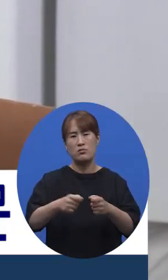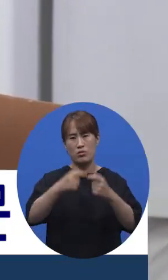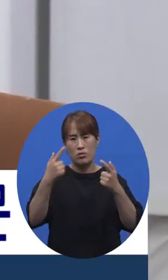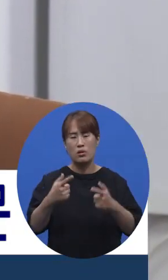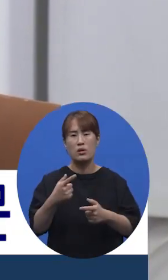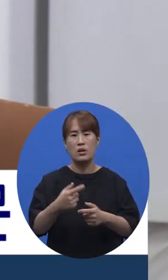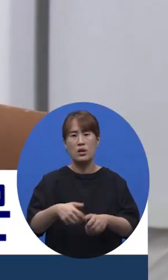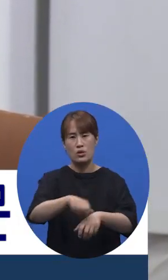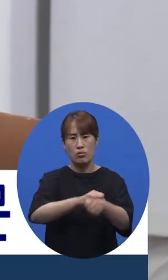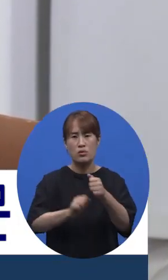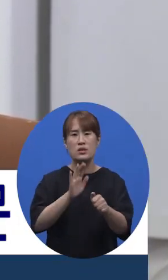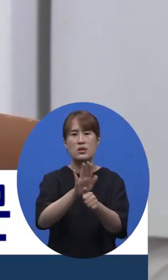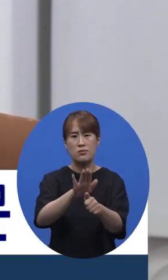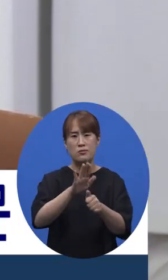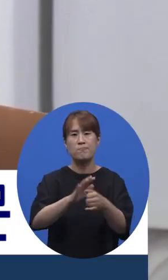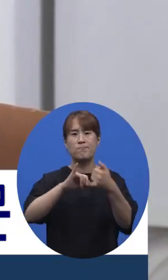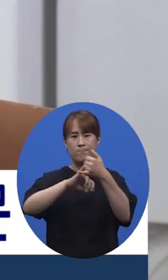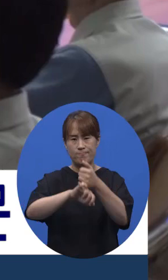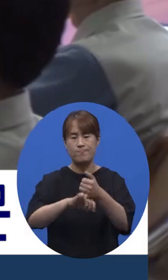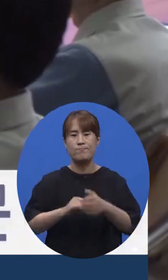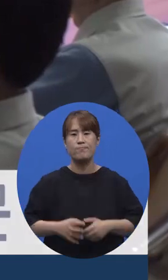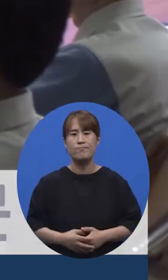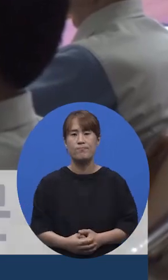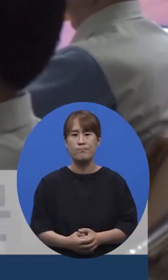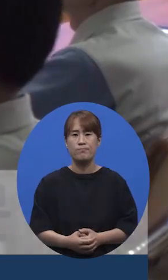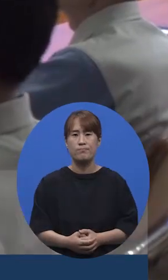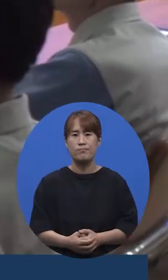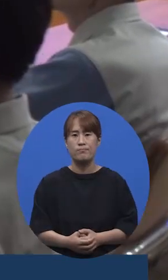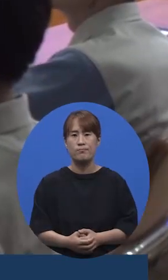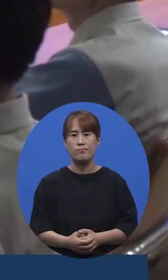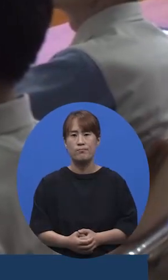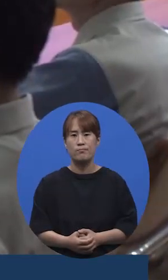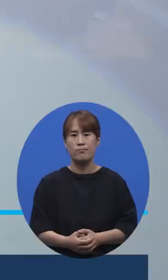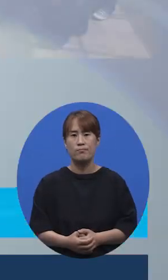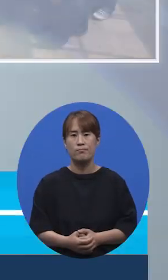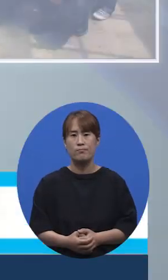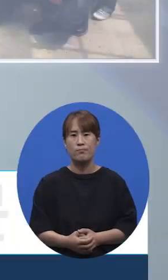많이 배출될 수 있도록 적극적으로 지원하겠다 고 말했습니다